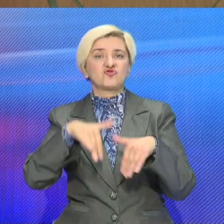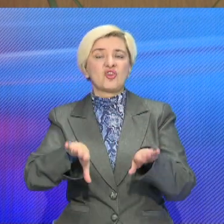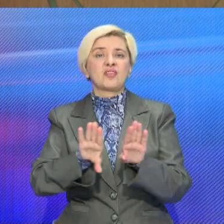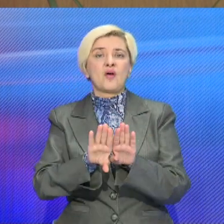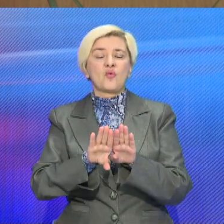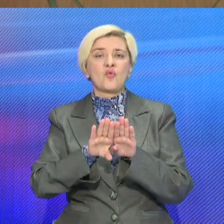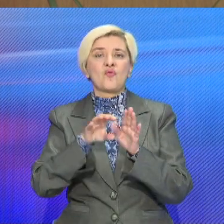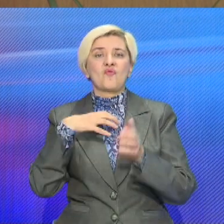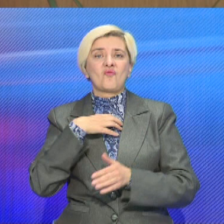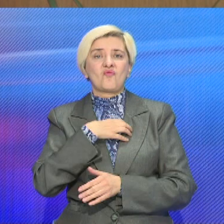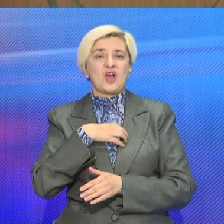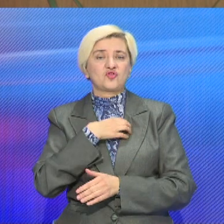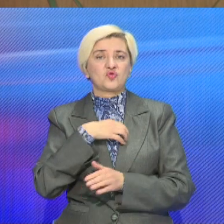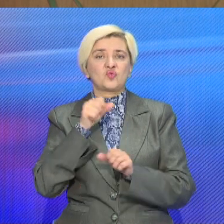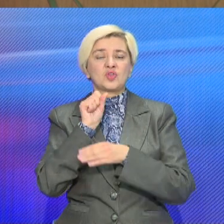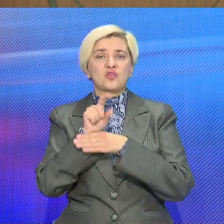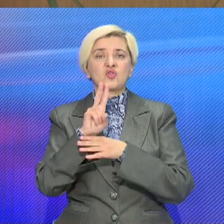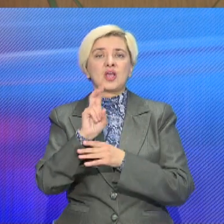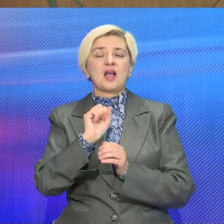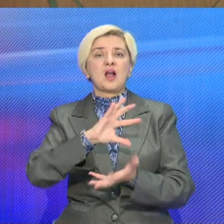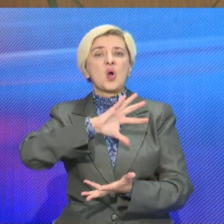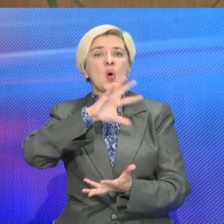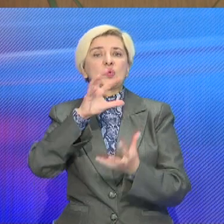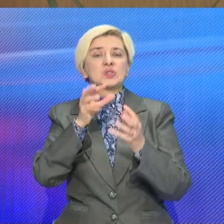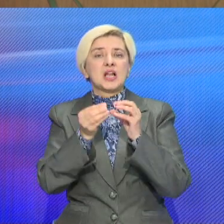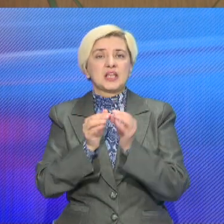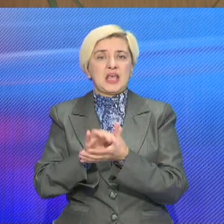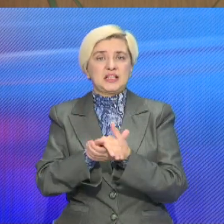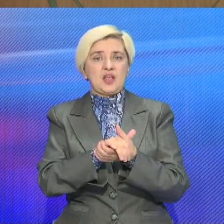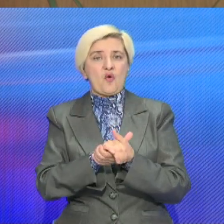важную задачу, как консолидация общества,